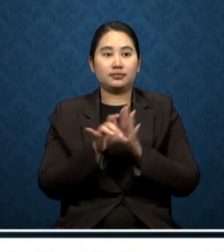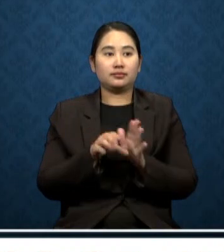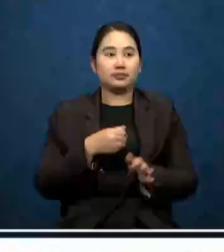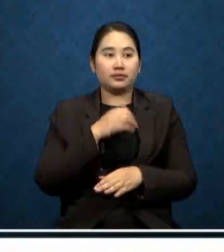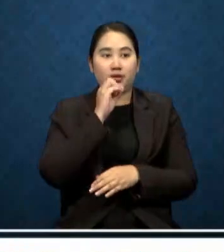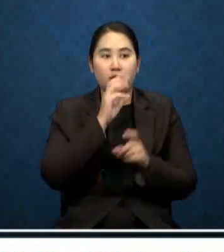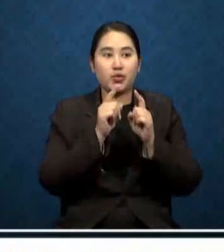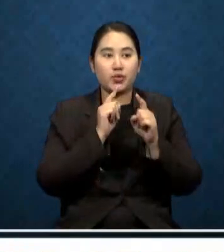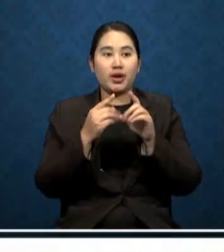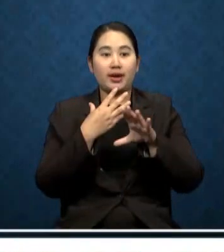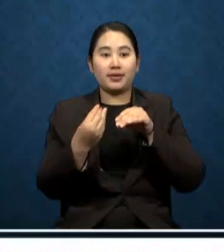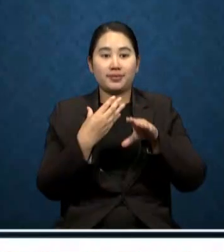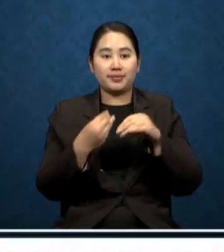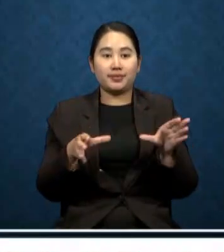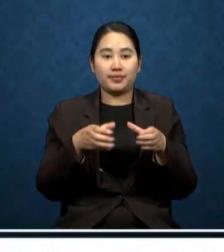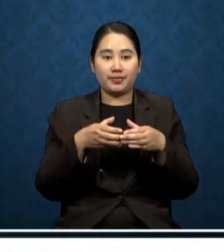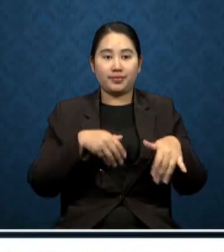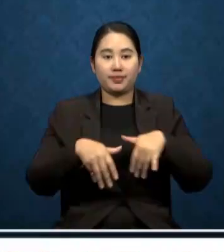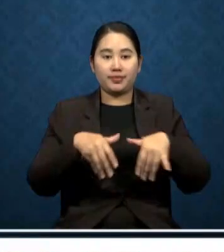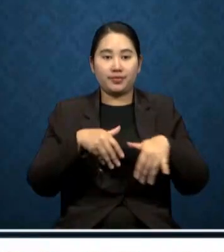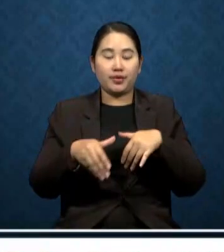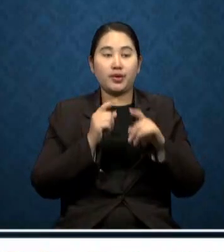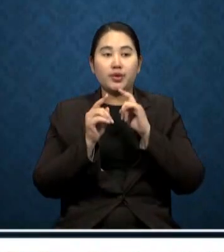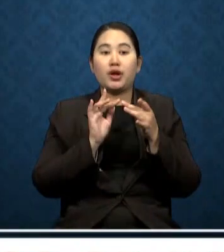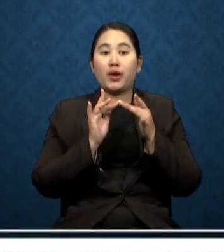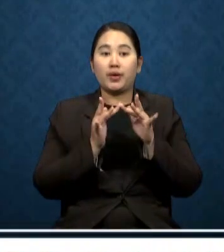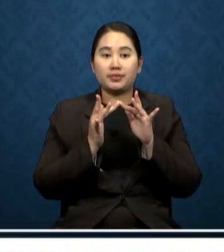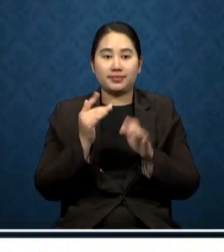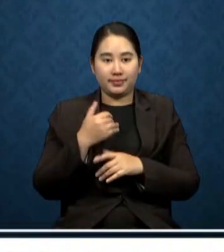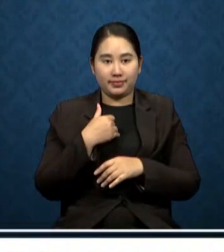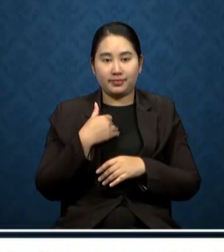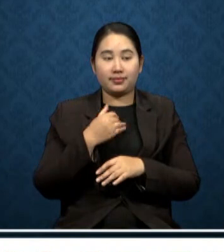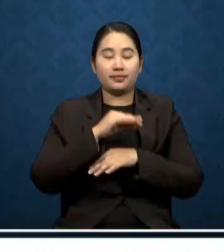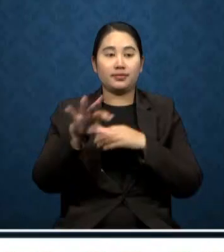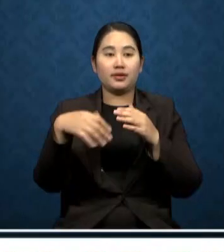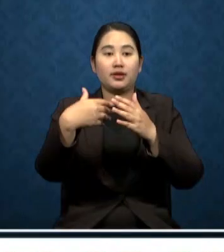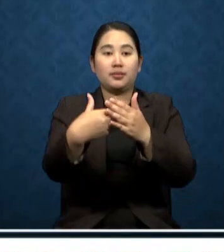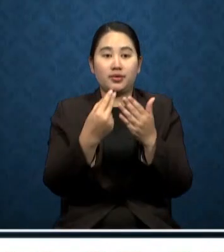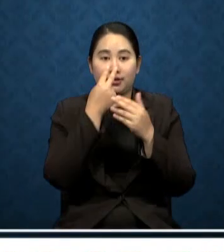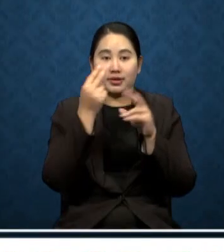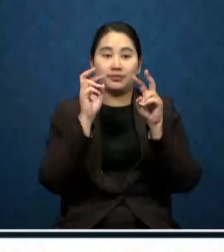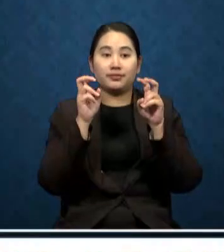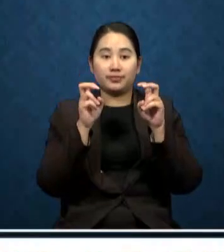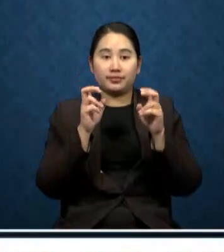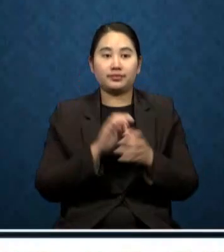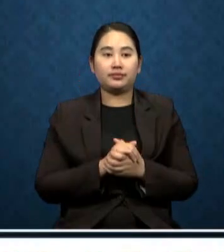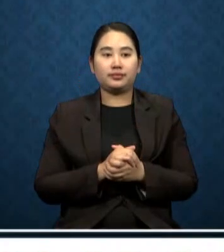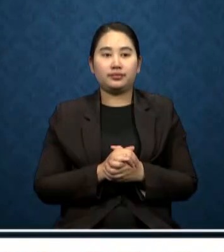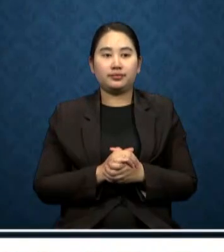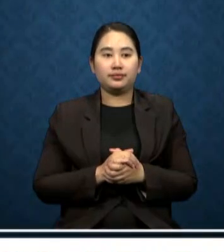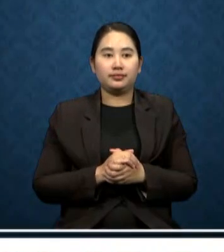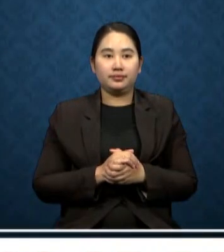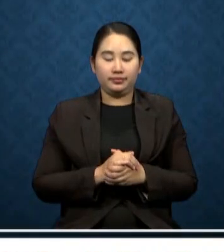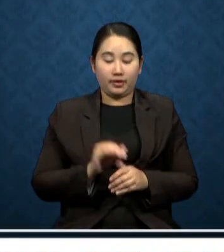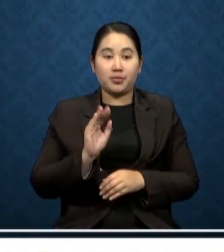เรวิศากิภสัคมทางออนไน์นะครับ ก็มอยู่ทสิ้นในที่เห็นนะครับมีทั้งหมดก็ 12